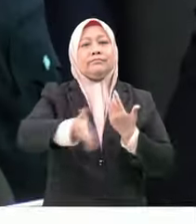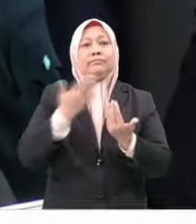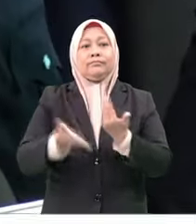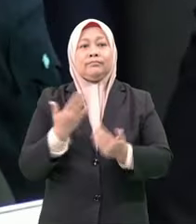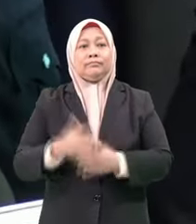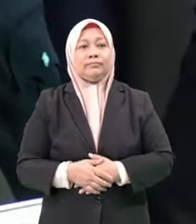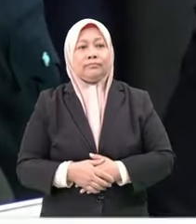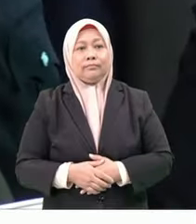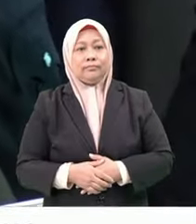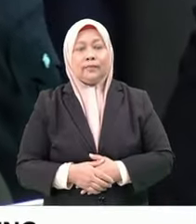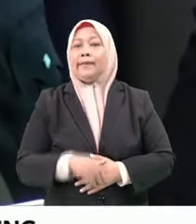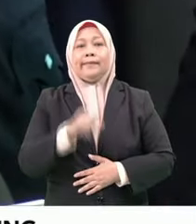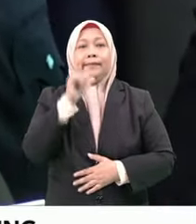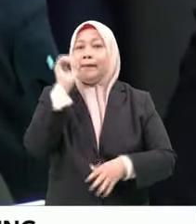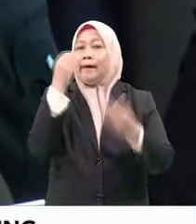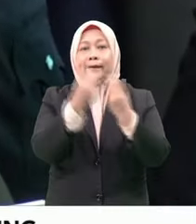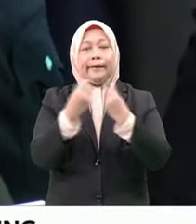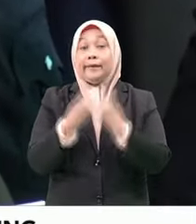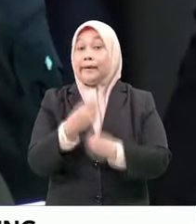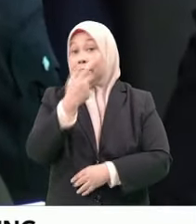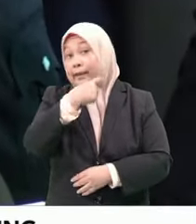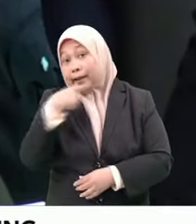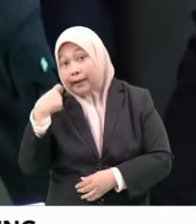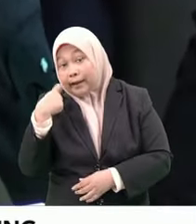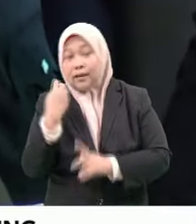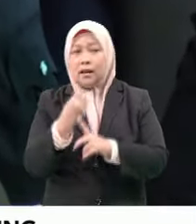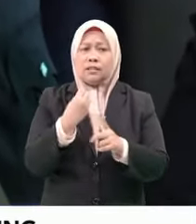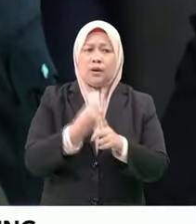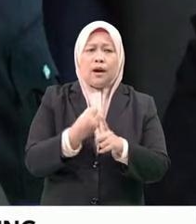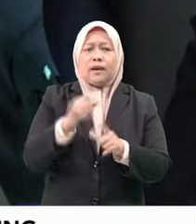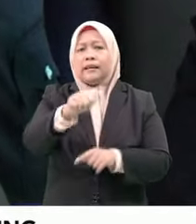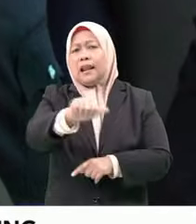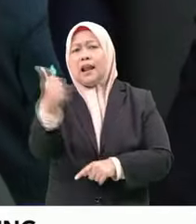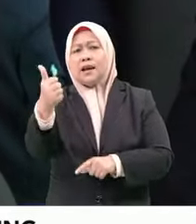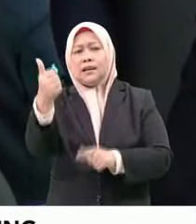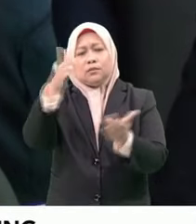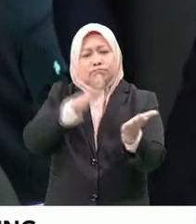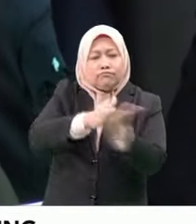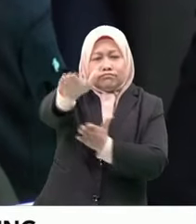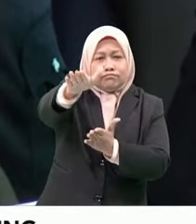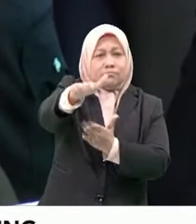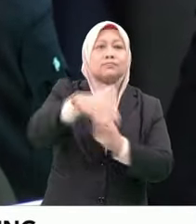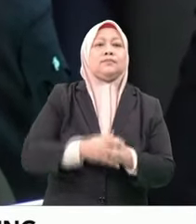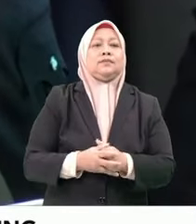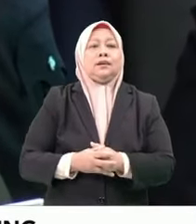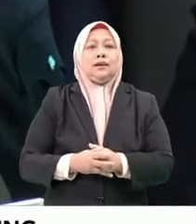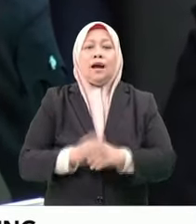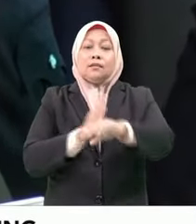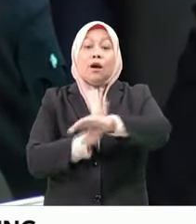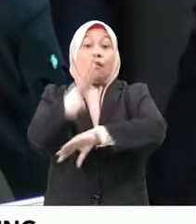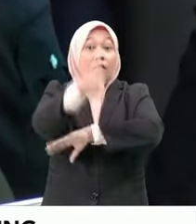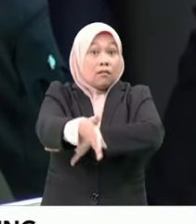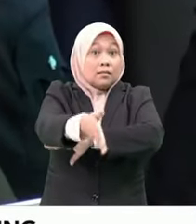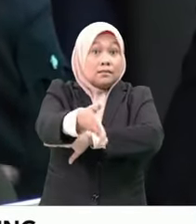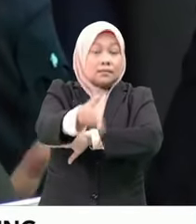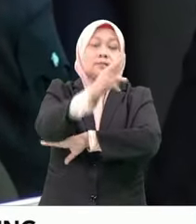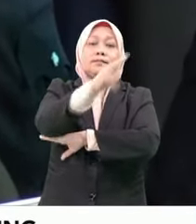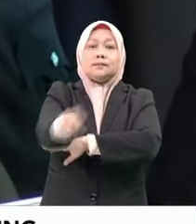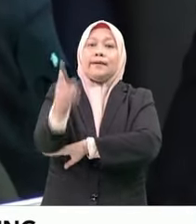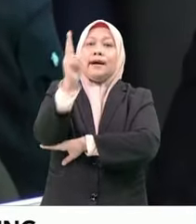mudah tak kiralah dia kering ke kalau ada benda lain meluncur ke Cross border secara